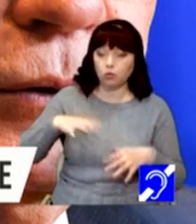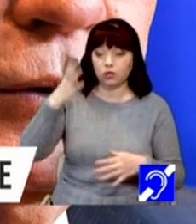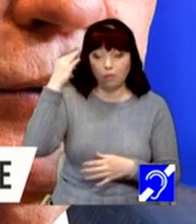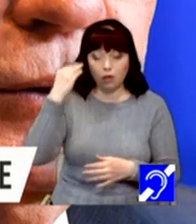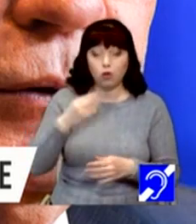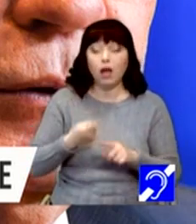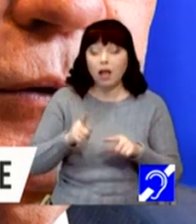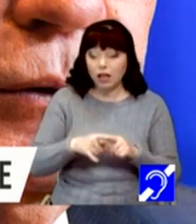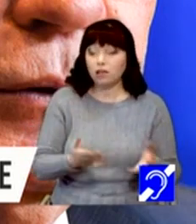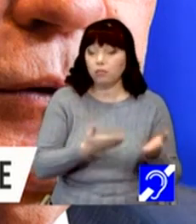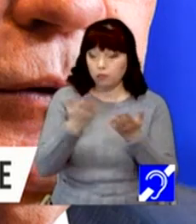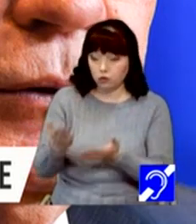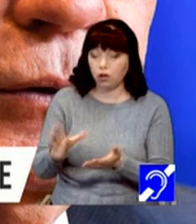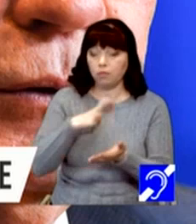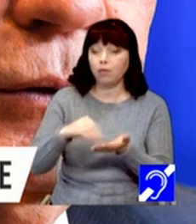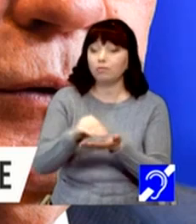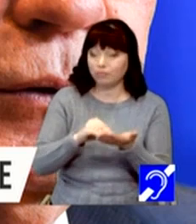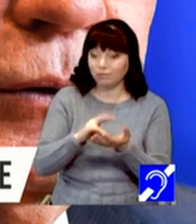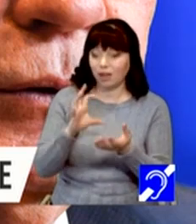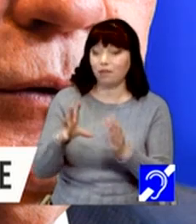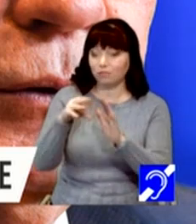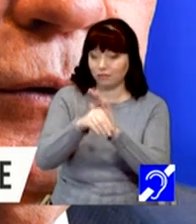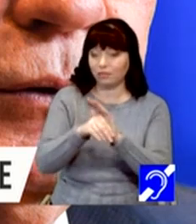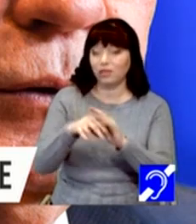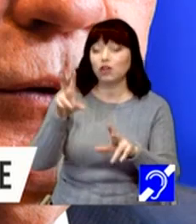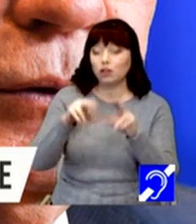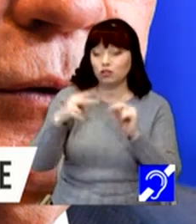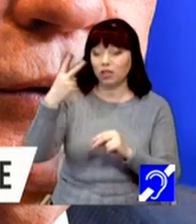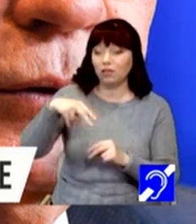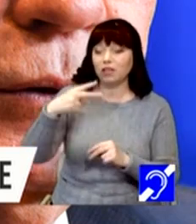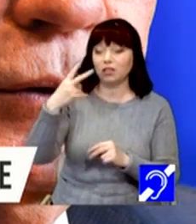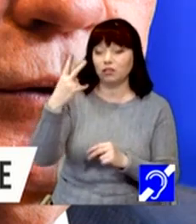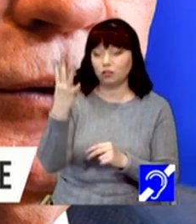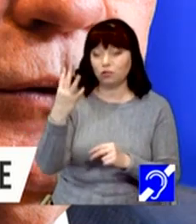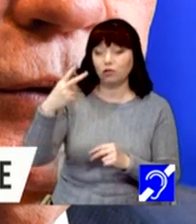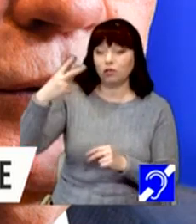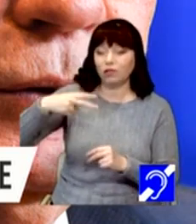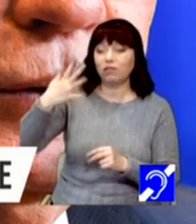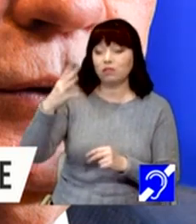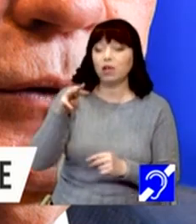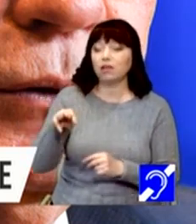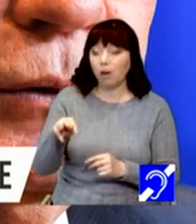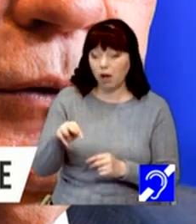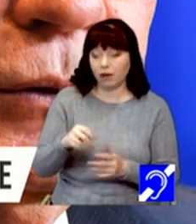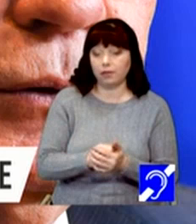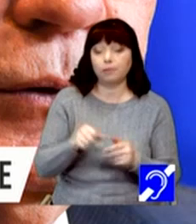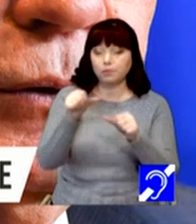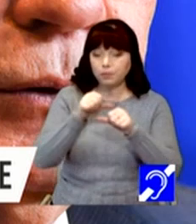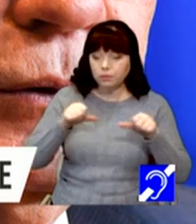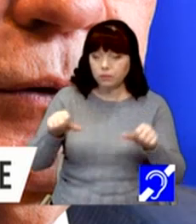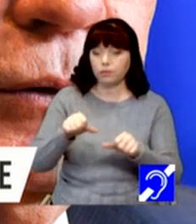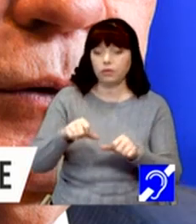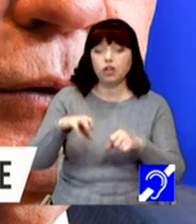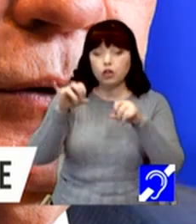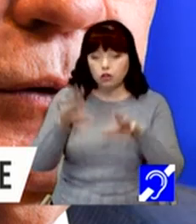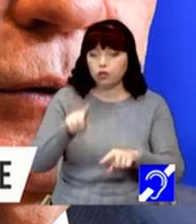invitația a fost reiterată cu ocazia Consiliului European din 24 25 martie Comisia avansează rapid